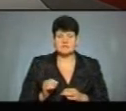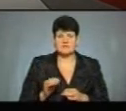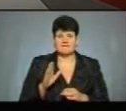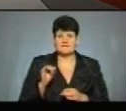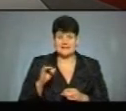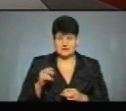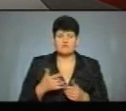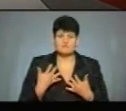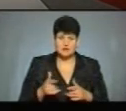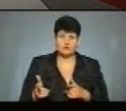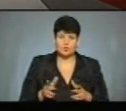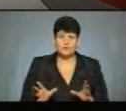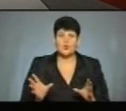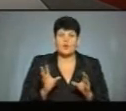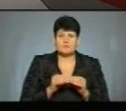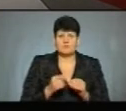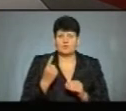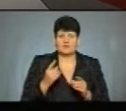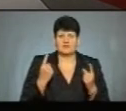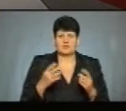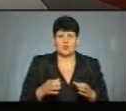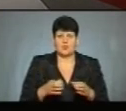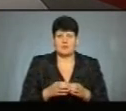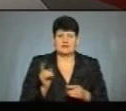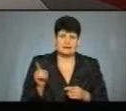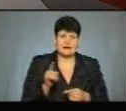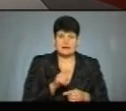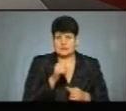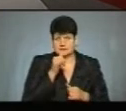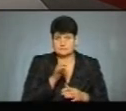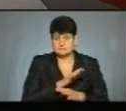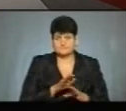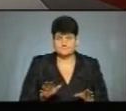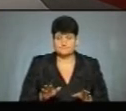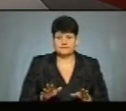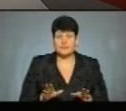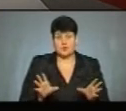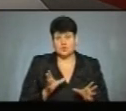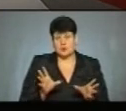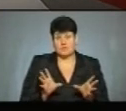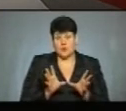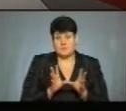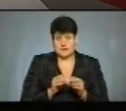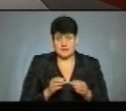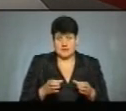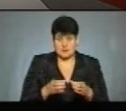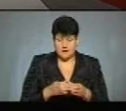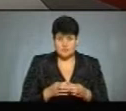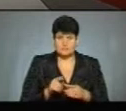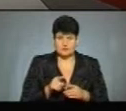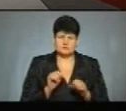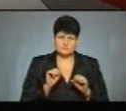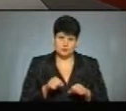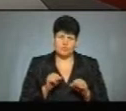коцюбинцями також готові до об'єднання в одну велику громаду, тому що і та є неспроможною, але якщо вони об'єднаються, вони, в принципі,